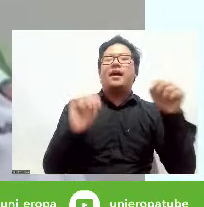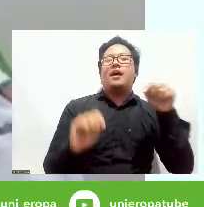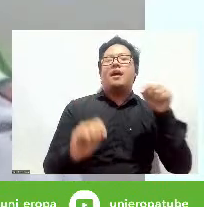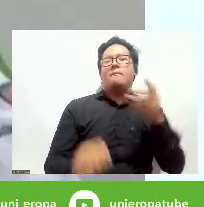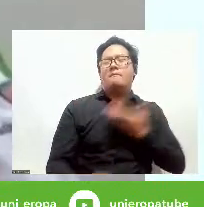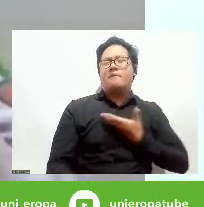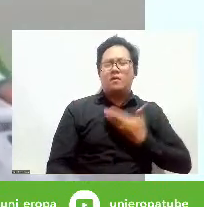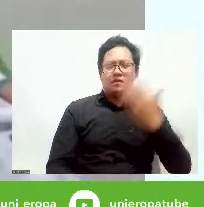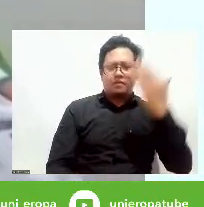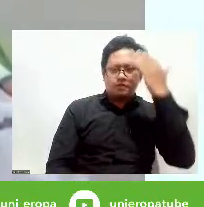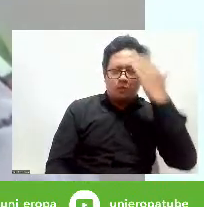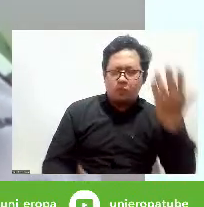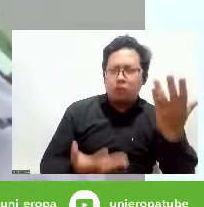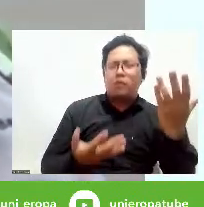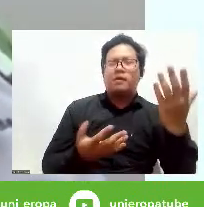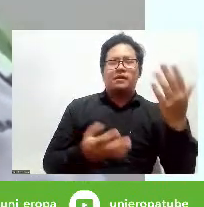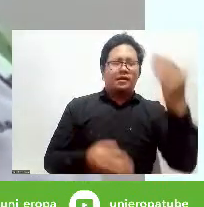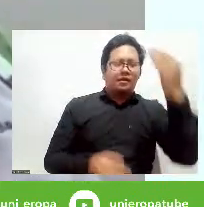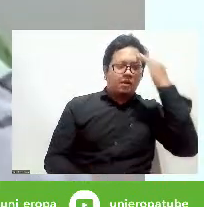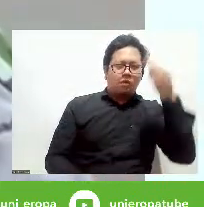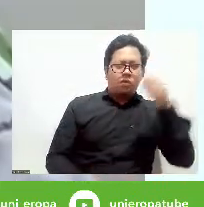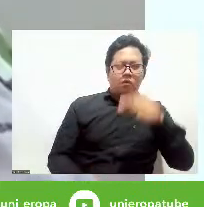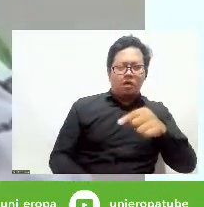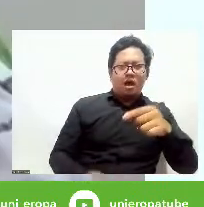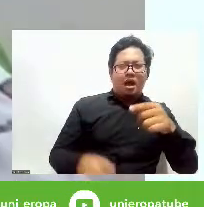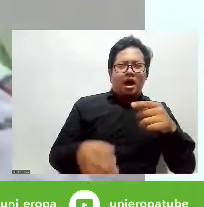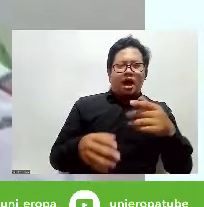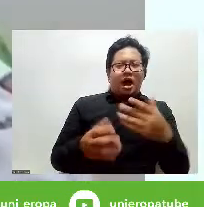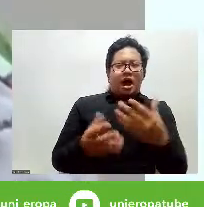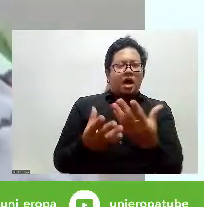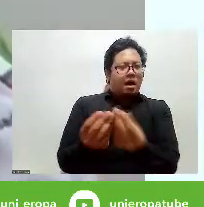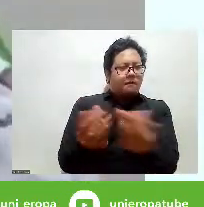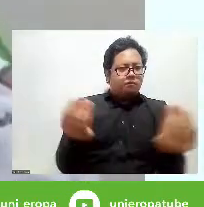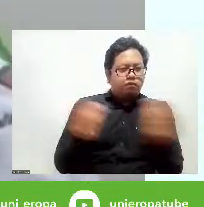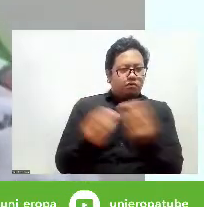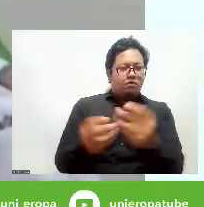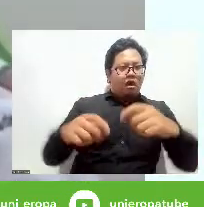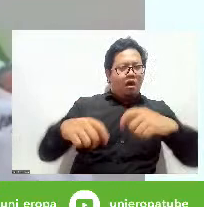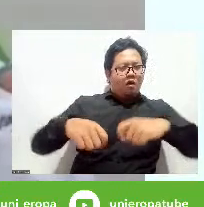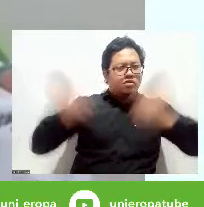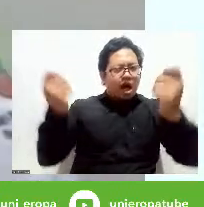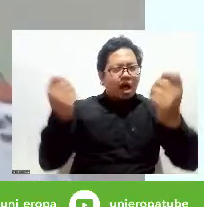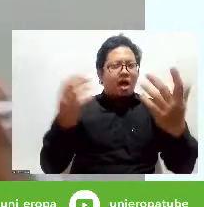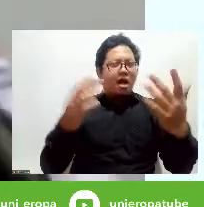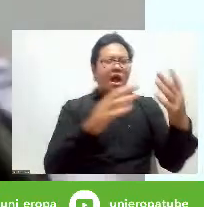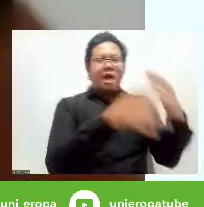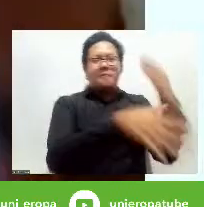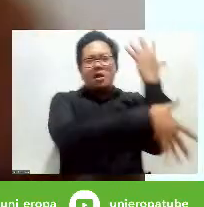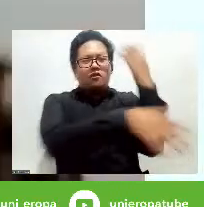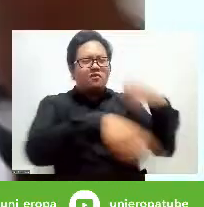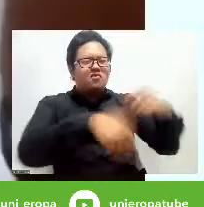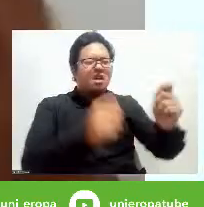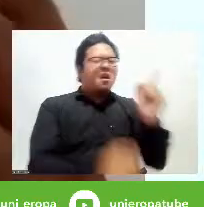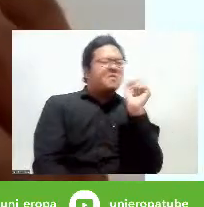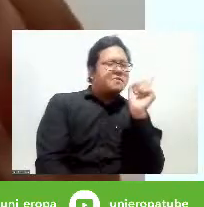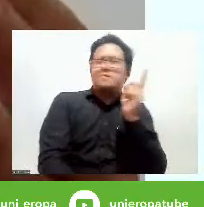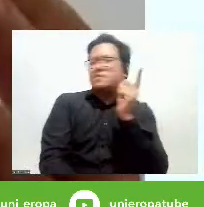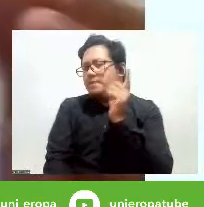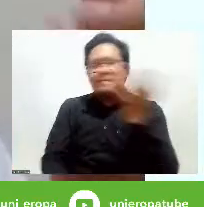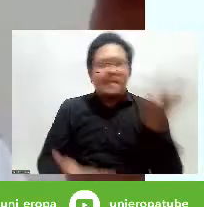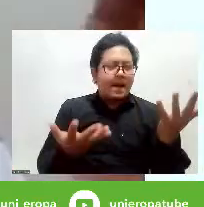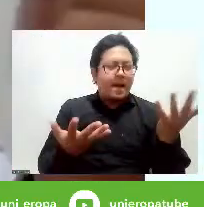sebab rusaknya gamboa gambut atau mangrove itu seperti apa dan Keinginan mereka